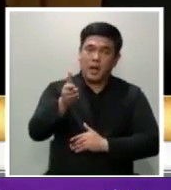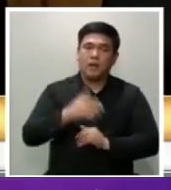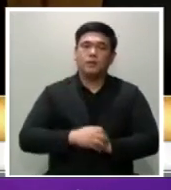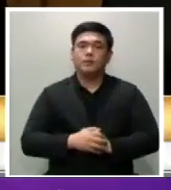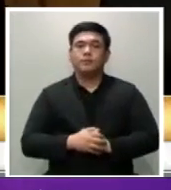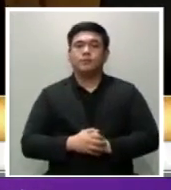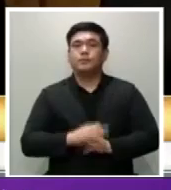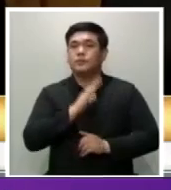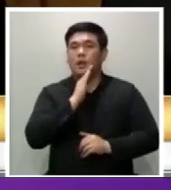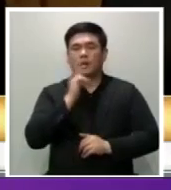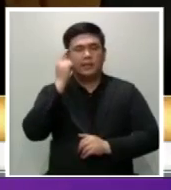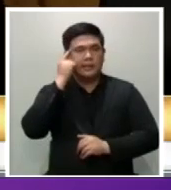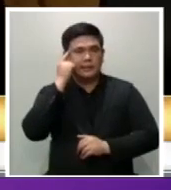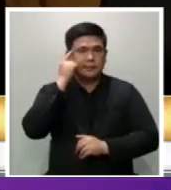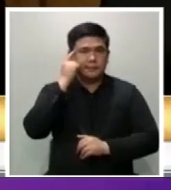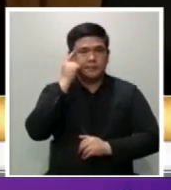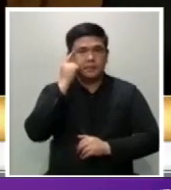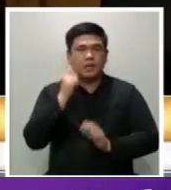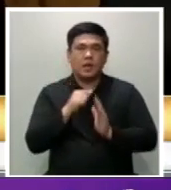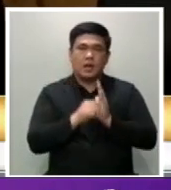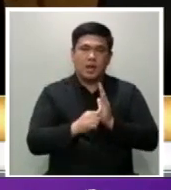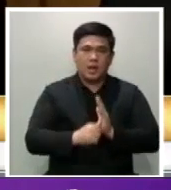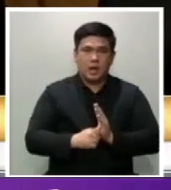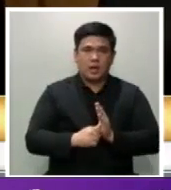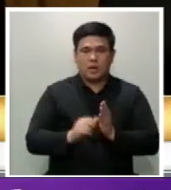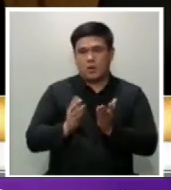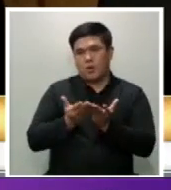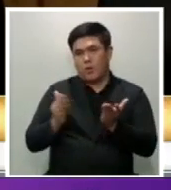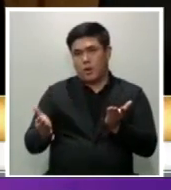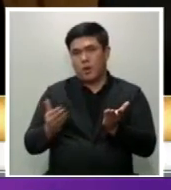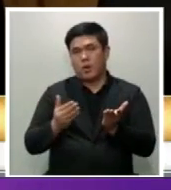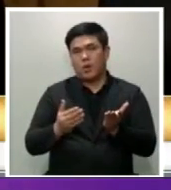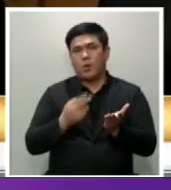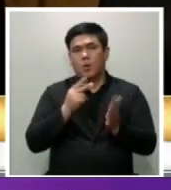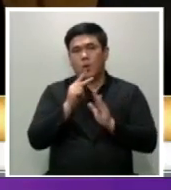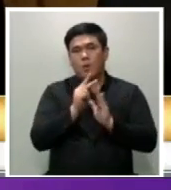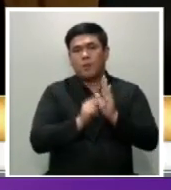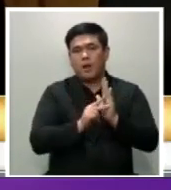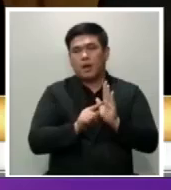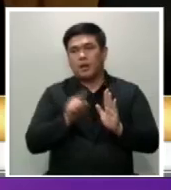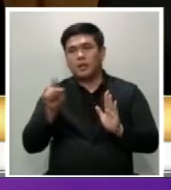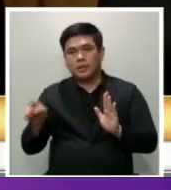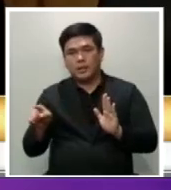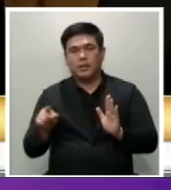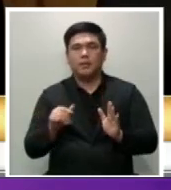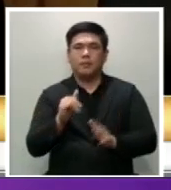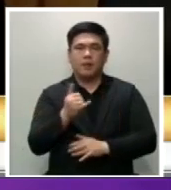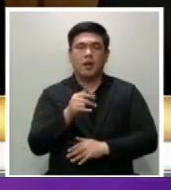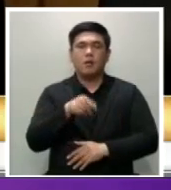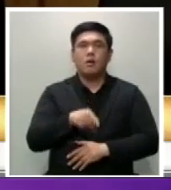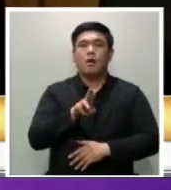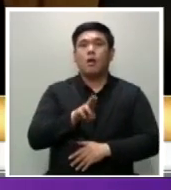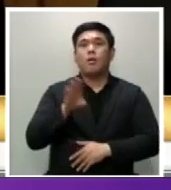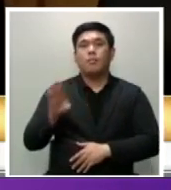จริงท่านคงตั้งใจจะหมายถึงการแก้กฎหมายอีกฉบับมากกว่าซึ่งผมไม่อยากเสียเวลากล่าวคือพระราชบัญญัติภ